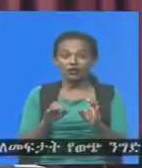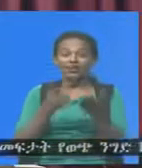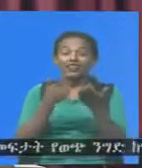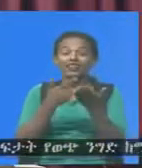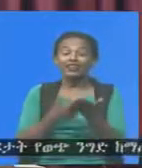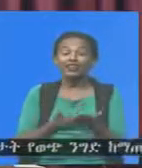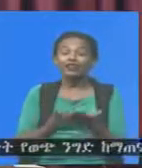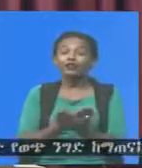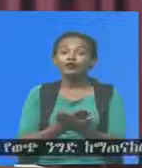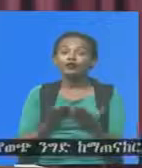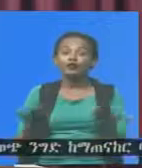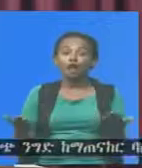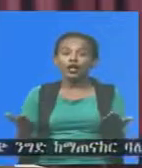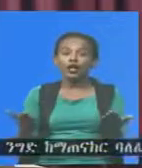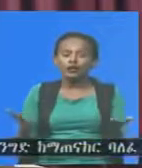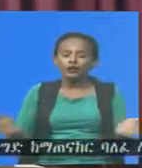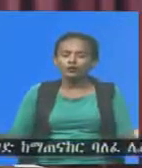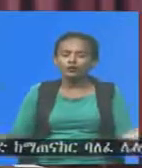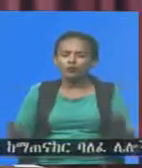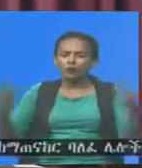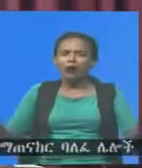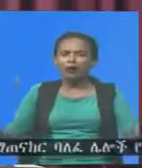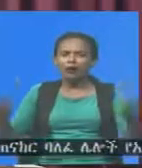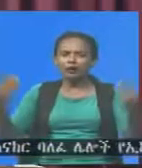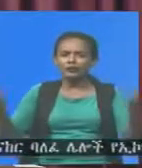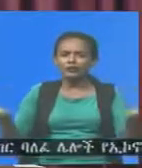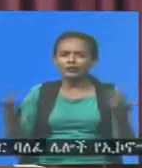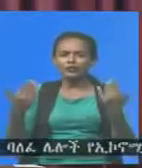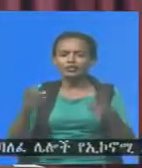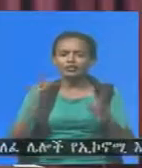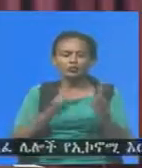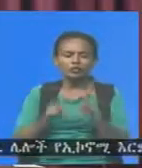ይህንን ጉዳይ በማራገብና ህዝብን ከዞ ማጋጨት